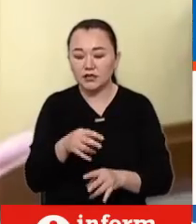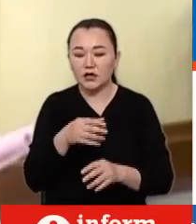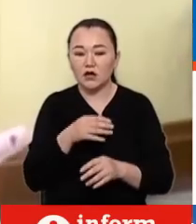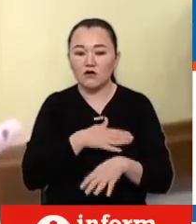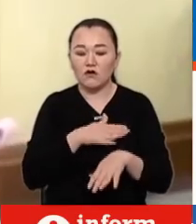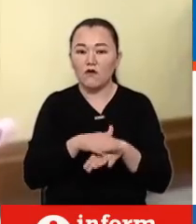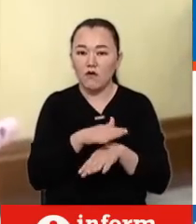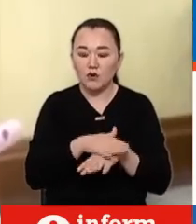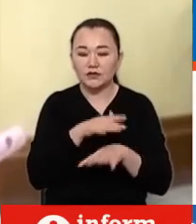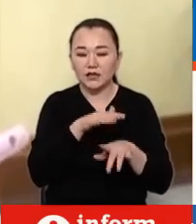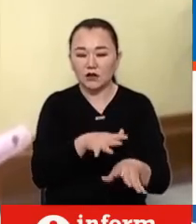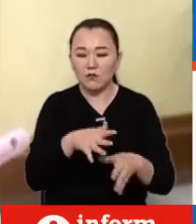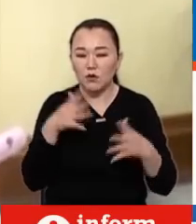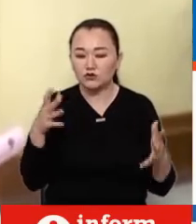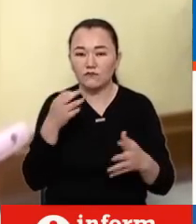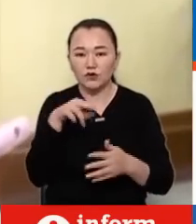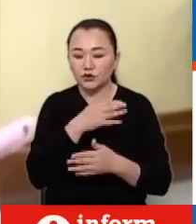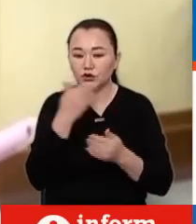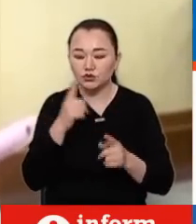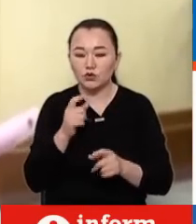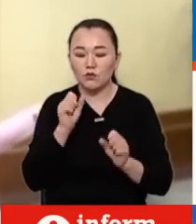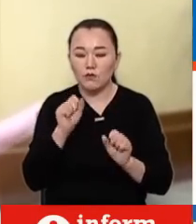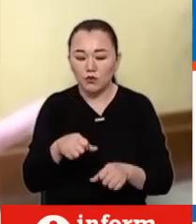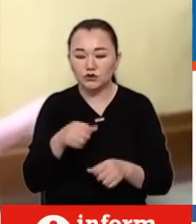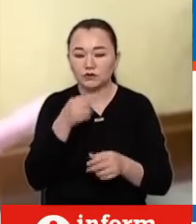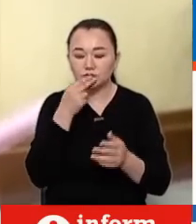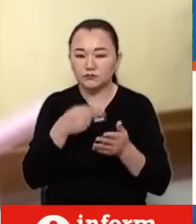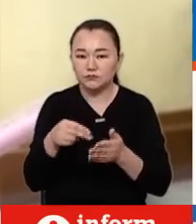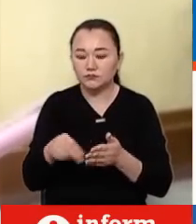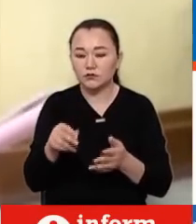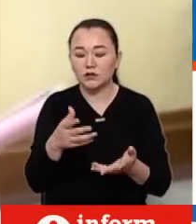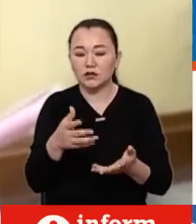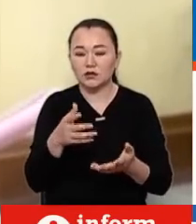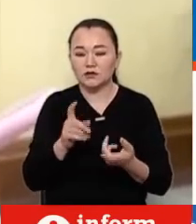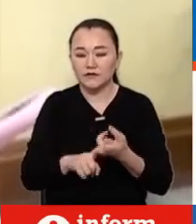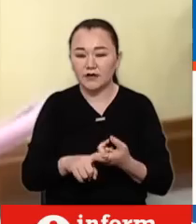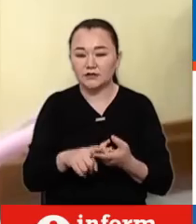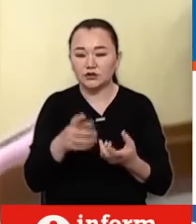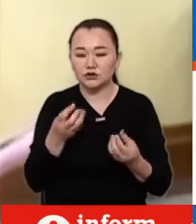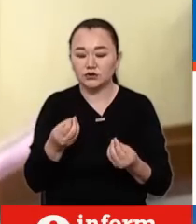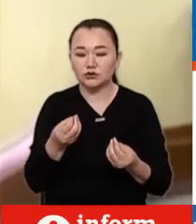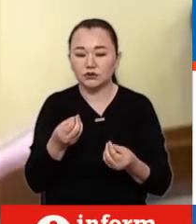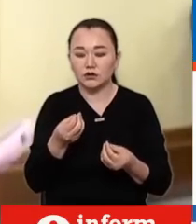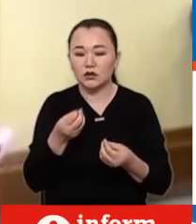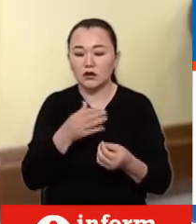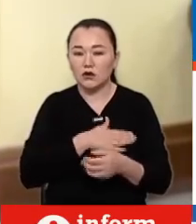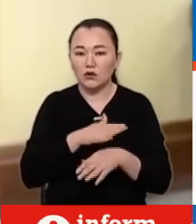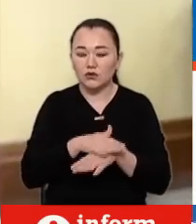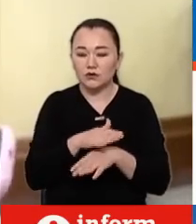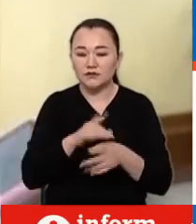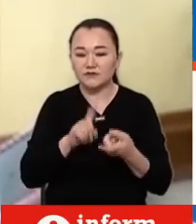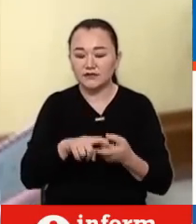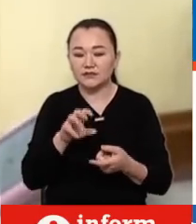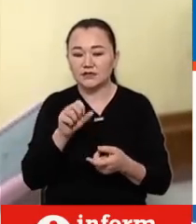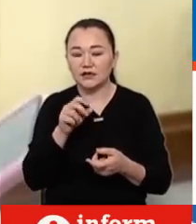дем. Енді бізде үлкен қайырымдылық қор жоқ. Қолымыздан келгенше азық-түлік тұрғысында болсын. Енді мынау қайырымдылық тұрғыда біз садақа